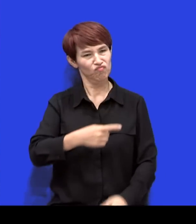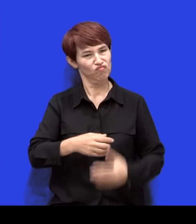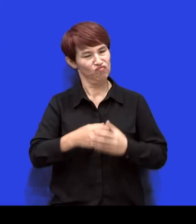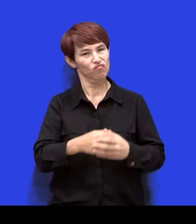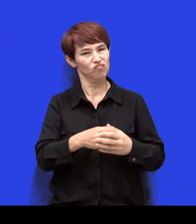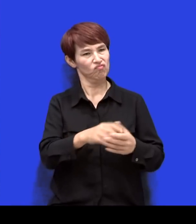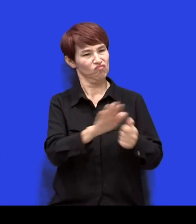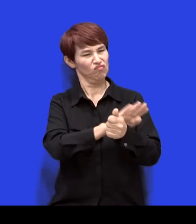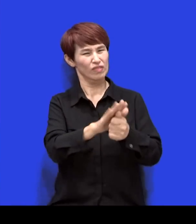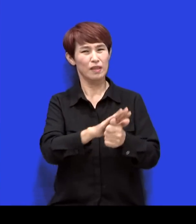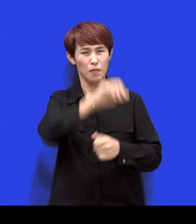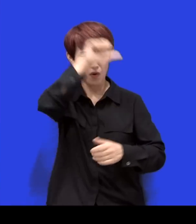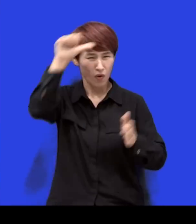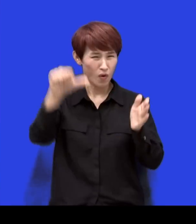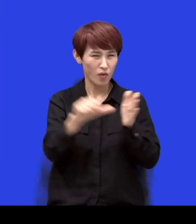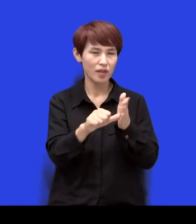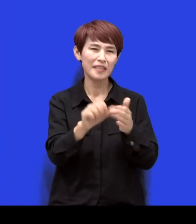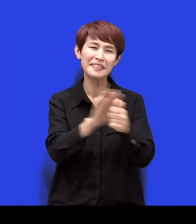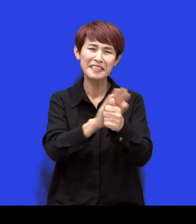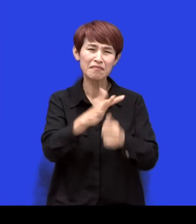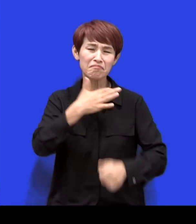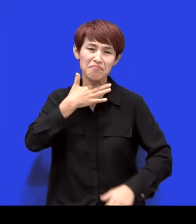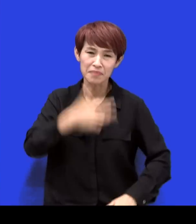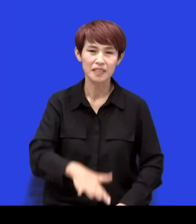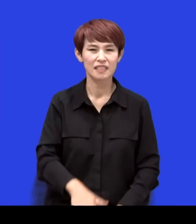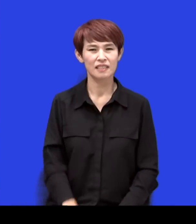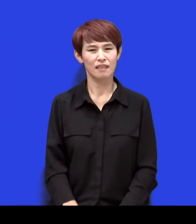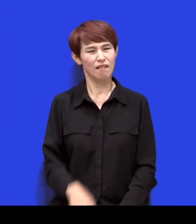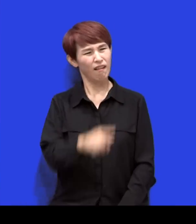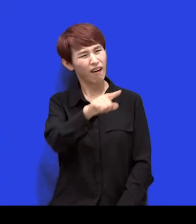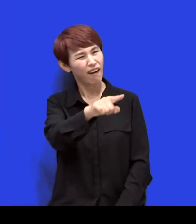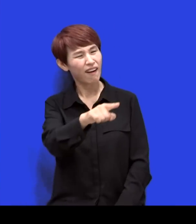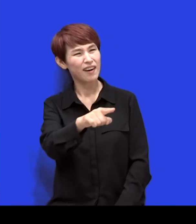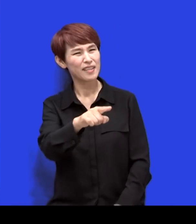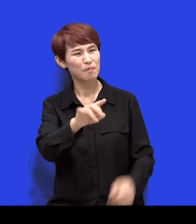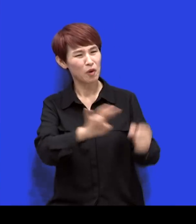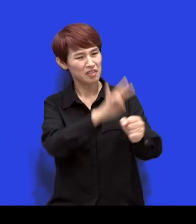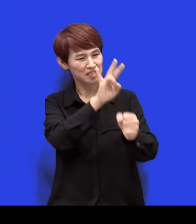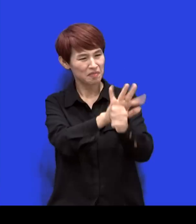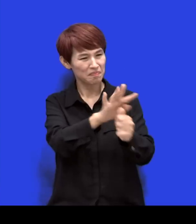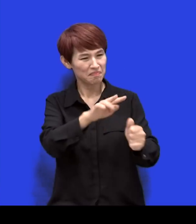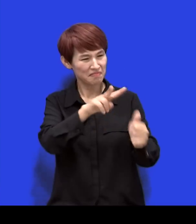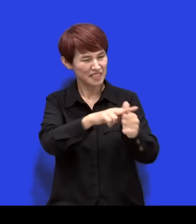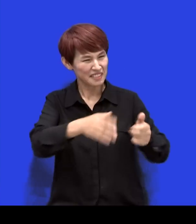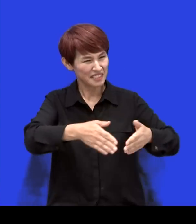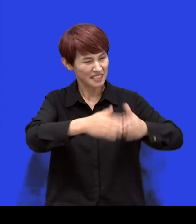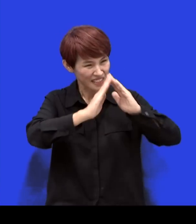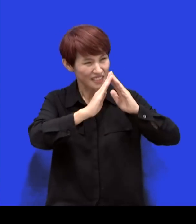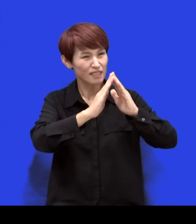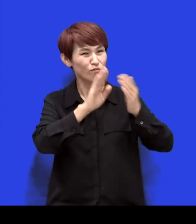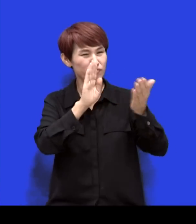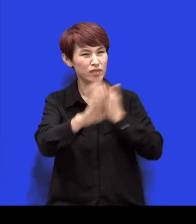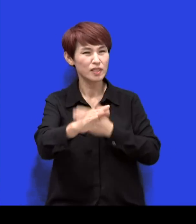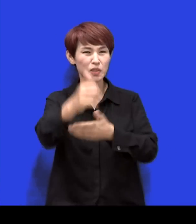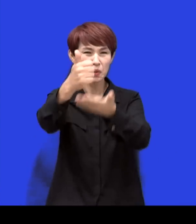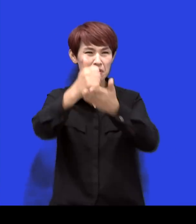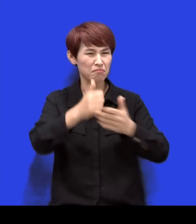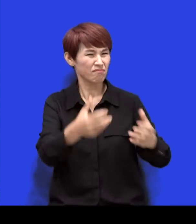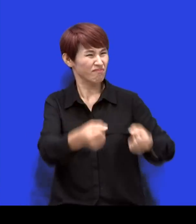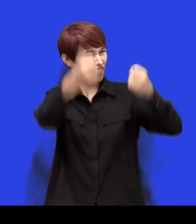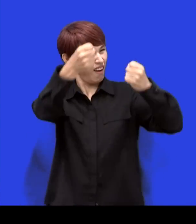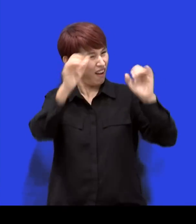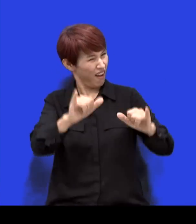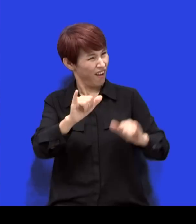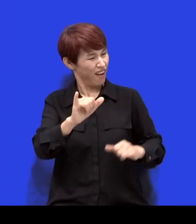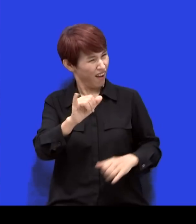안 해보셨고. 네네. 그래서 이거 편의점 차려서 손님이랑 멱살잡이 하는 거 아닌가 예. 걱정이 되더라고요. 예. 그래서 가봤는데